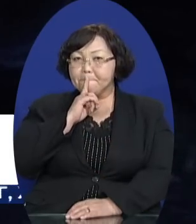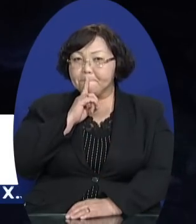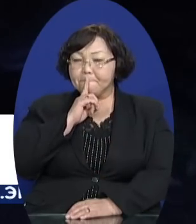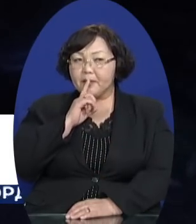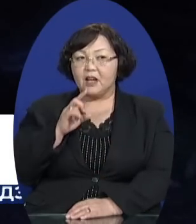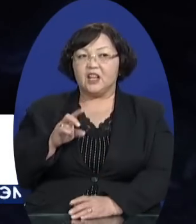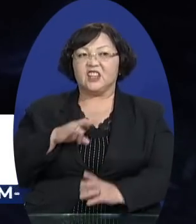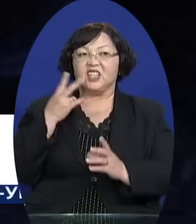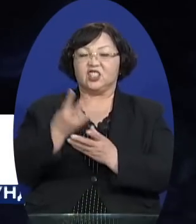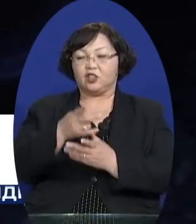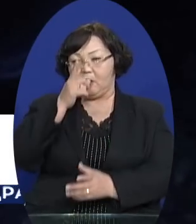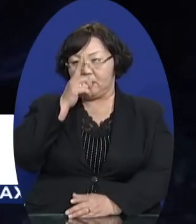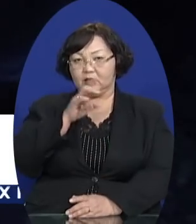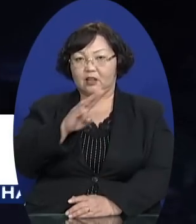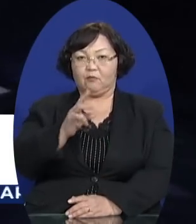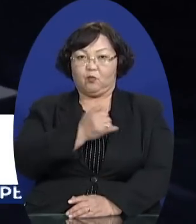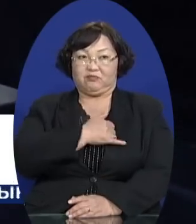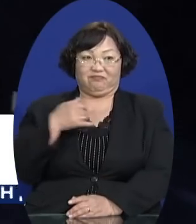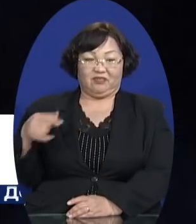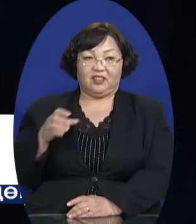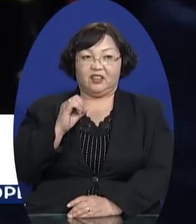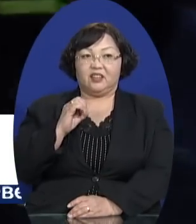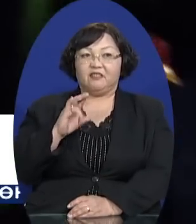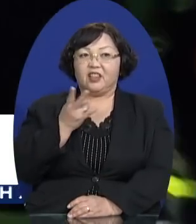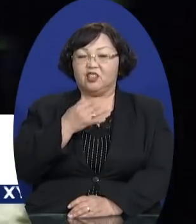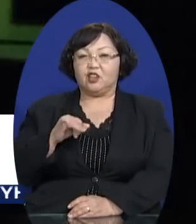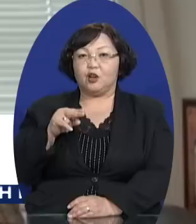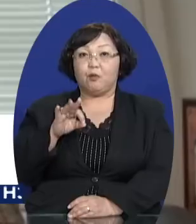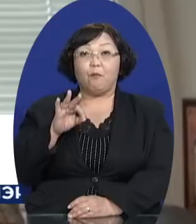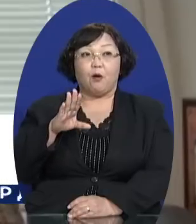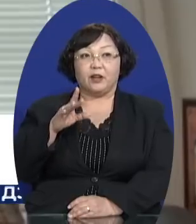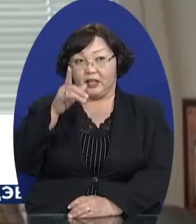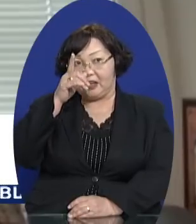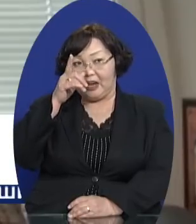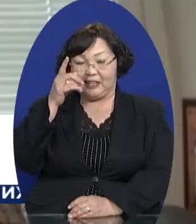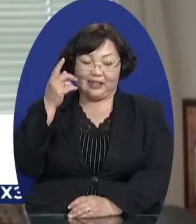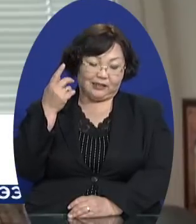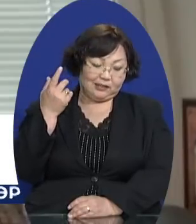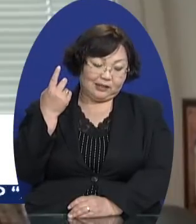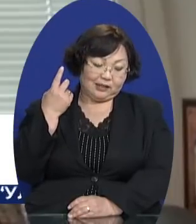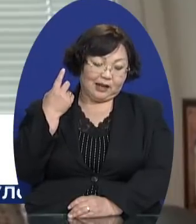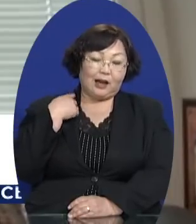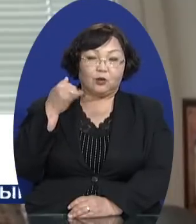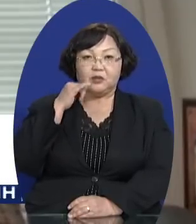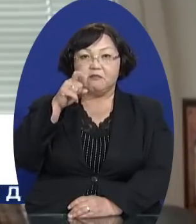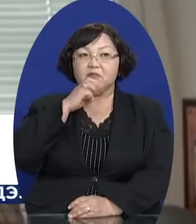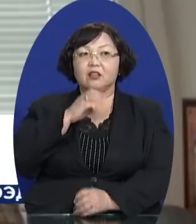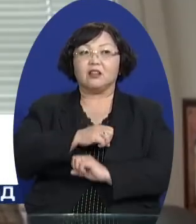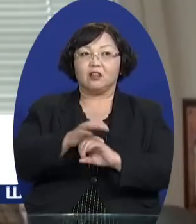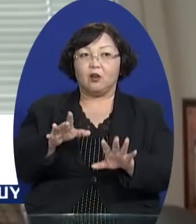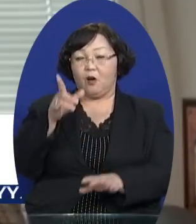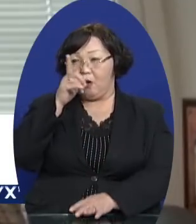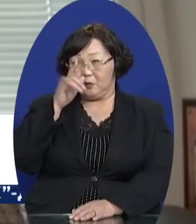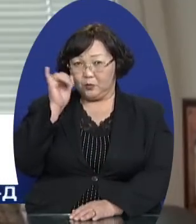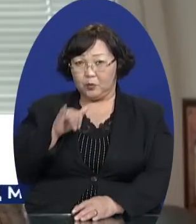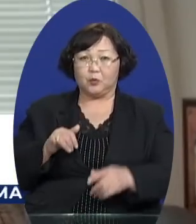баригч нэгдсэн Орос намын депутат Евгений Попов Британий Sky News ярихдаа Энэ дайны явцад харамсалтай нь Орос Украины аль алинд энгийн